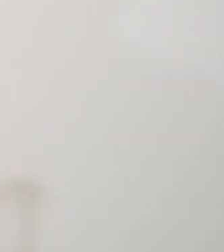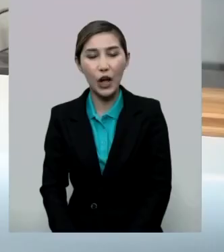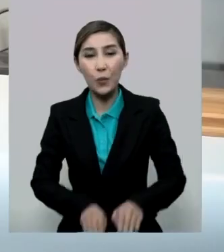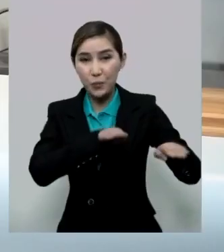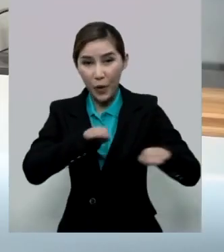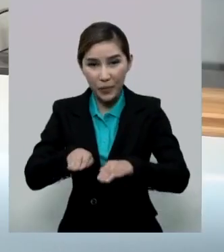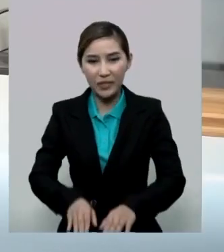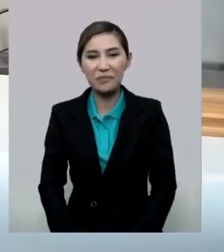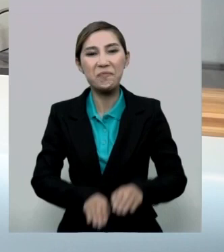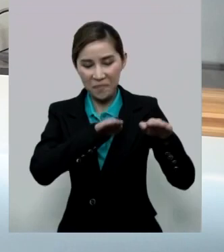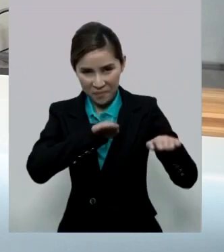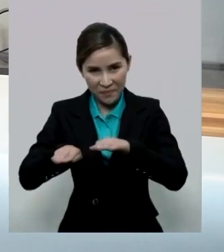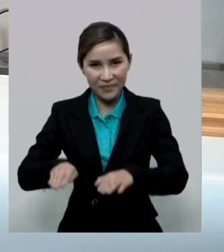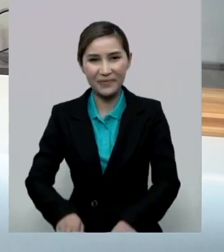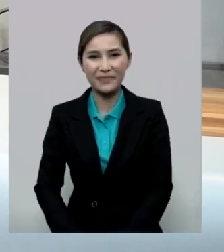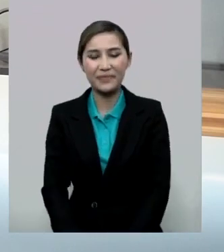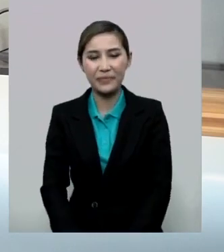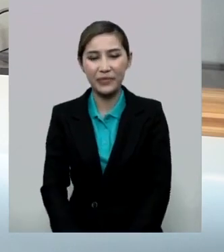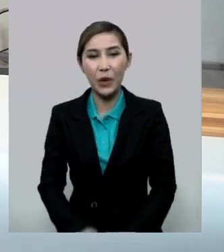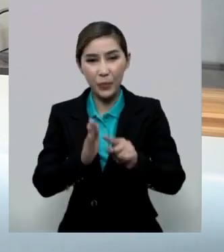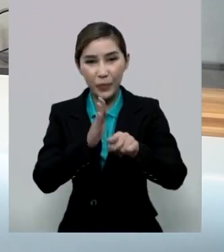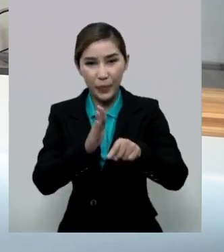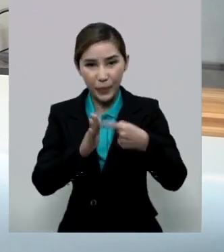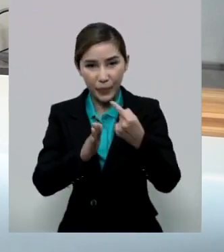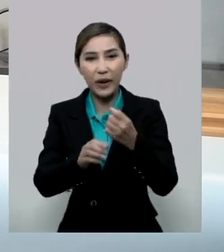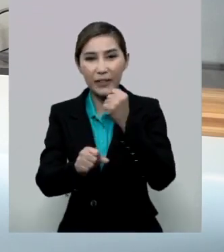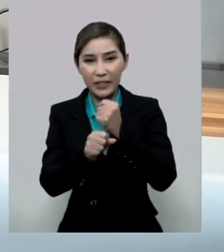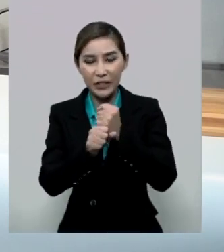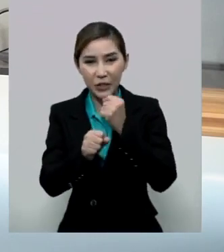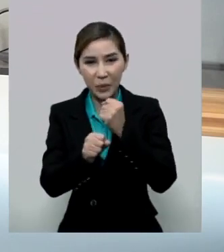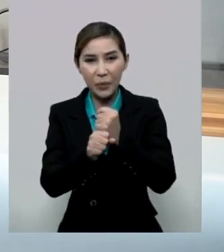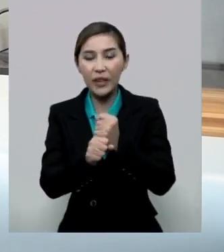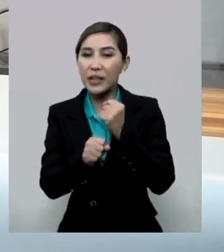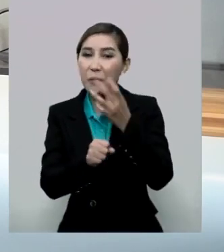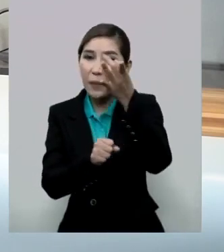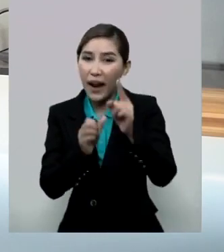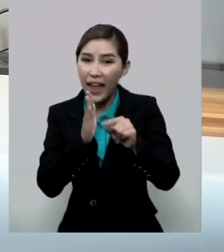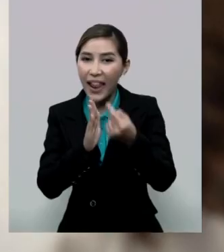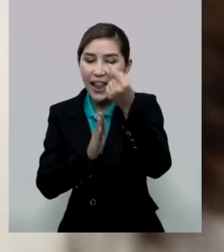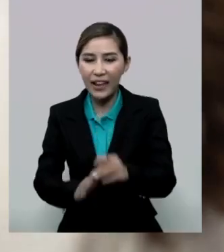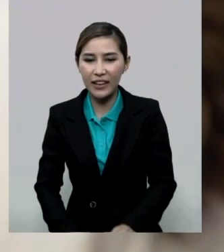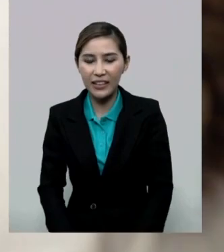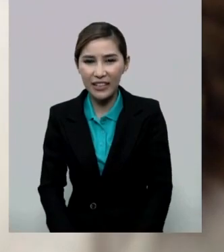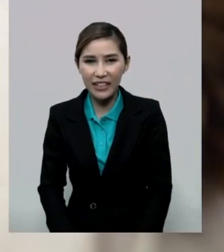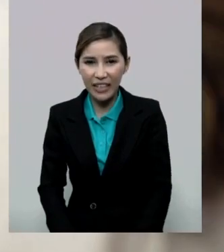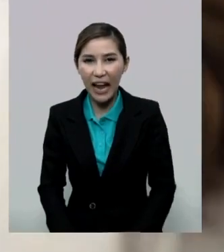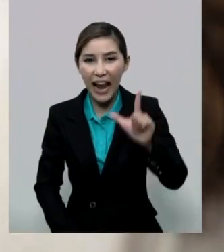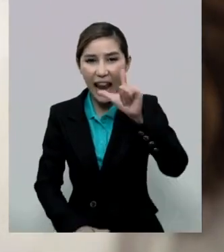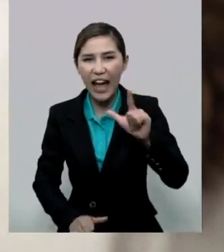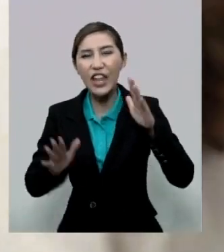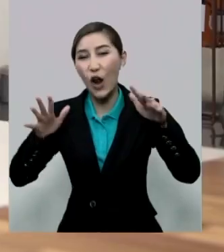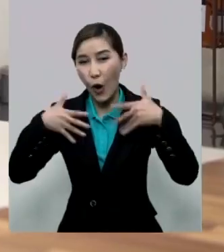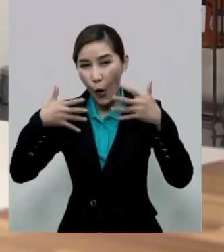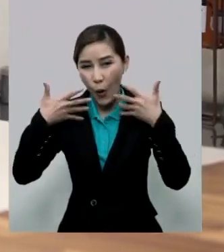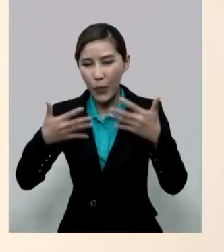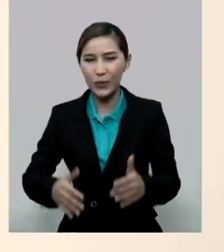้อพร้อมกันแล้วใช่มั้ยครับ พร้อมแล้วค่ะเดี๋ยวเรามาเริ่มทำกันเลยแล้วเมนูแรกของเราเป็นเมนูอะไรดีคะ เดี๋ยวเราจะมาทำเป็นลาเต้ร้อนกันนะ